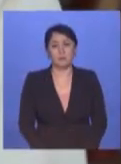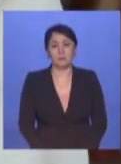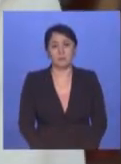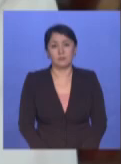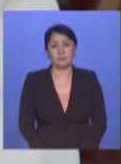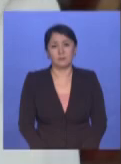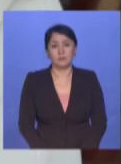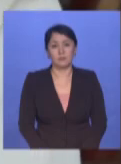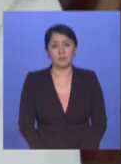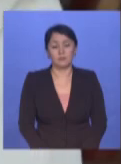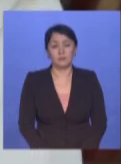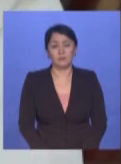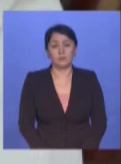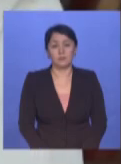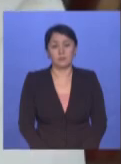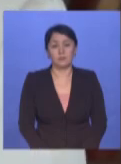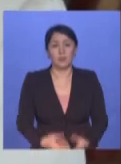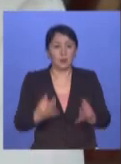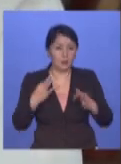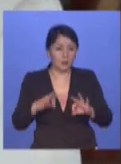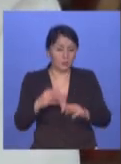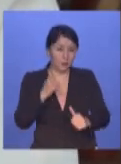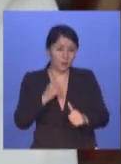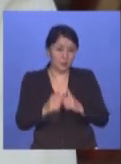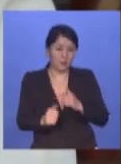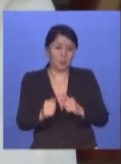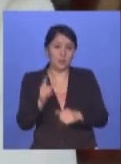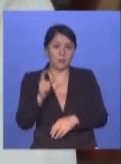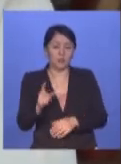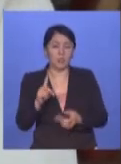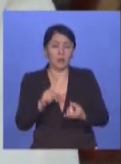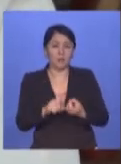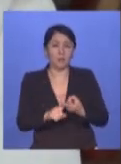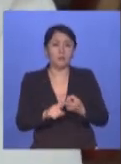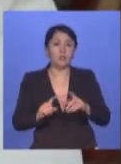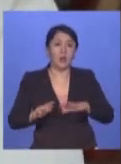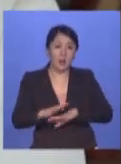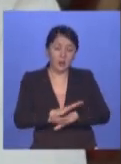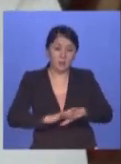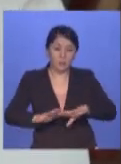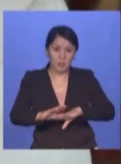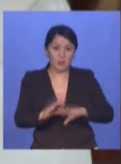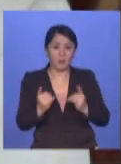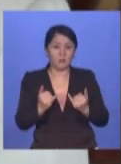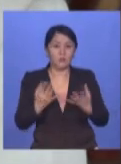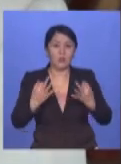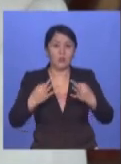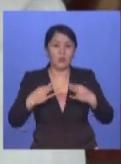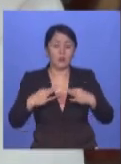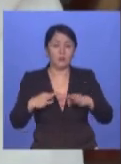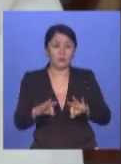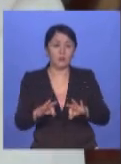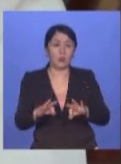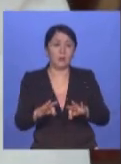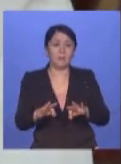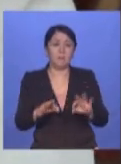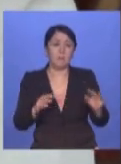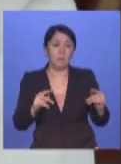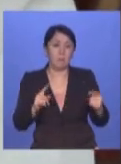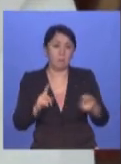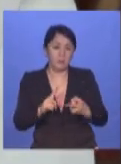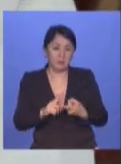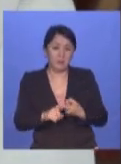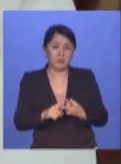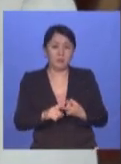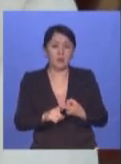процестің одан әрі дамуы ол қазір әр азаматқа байланысты. Азаматтық қоғам бүгінгі таңда демократиялық үдерістерге тікелей